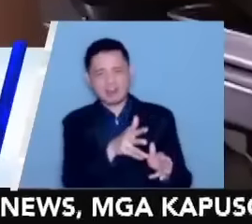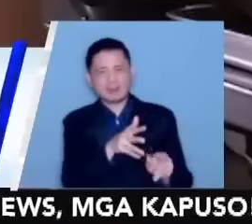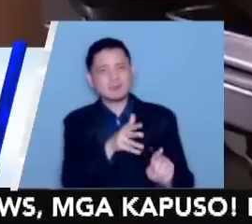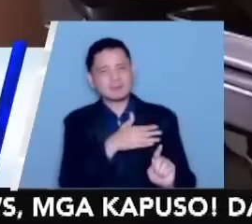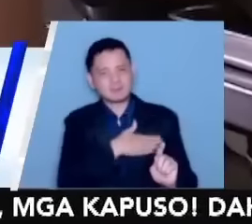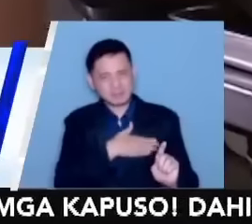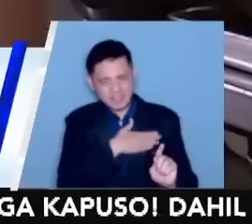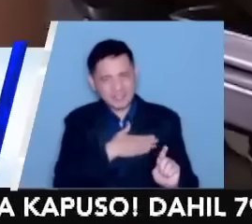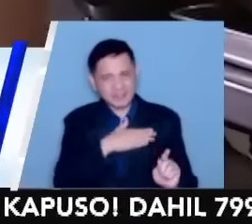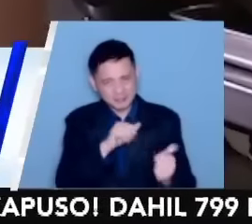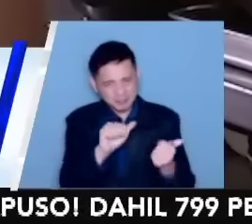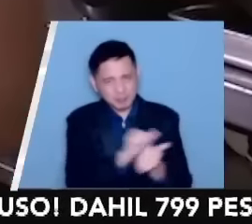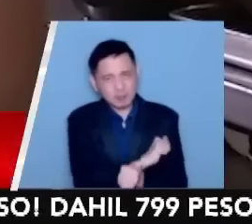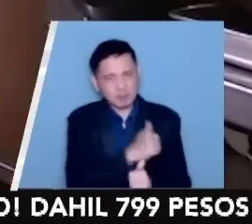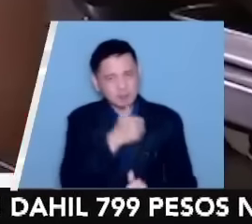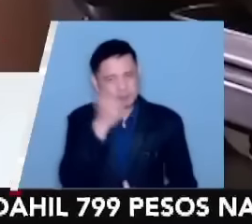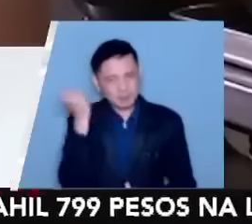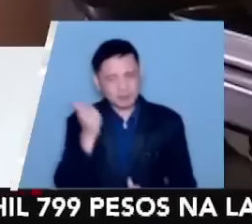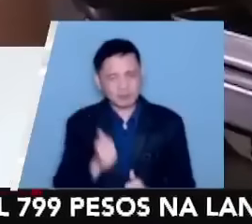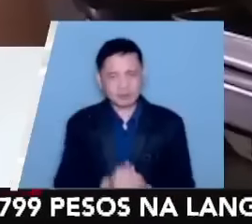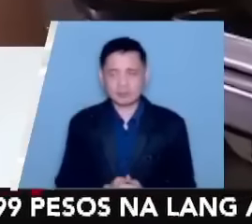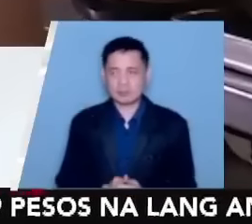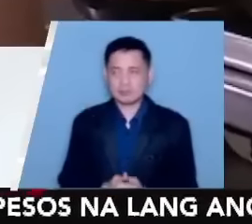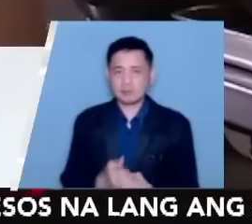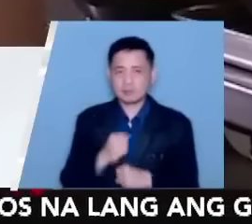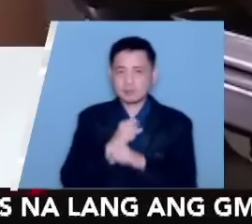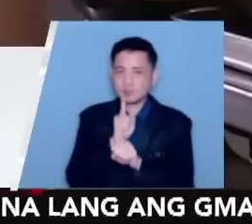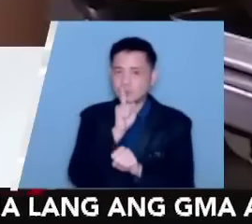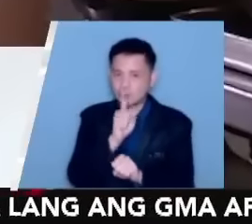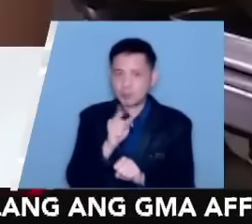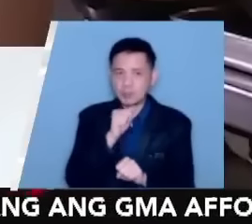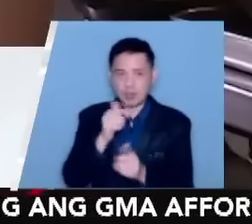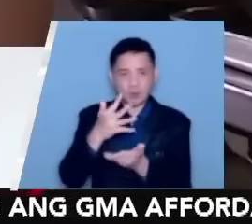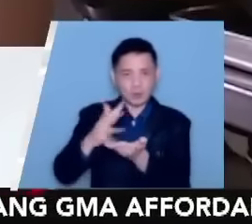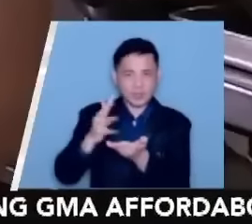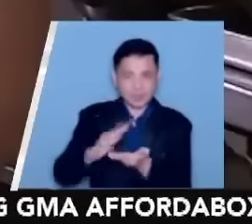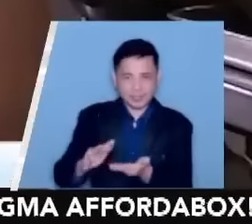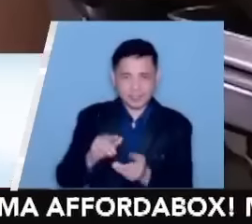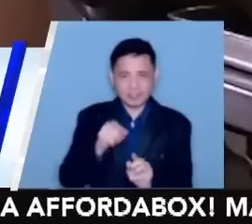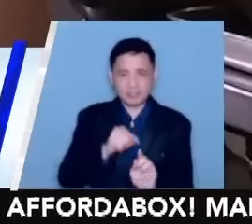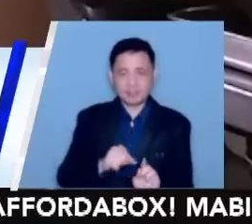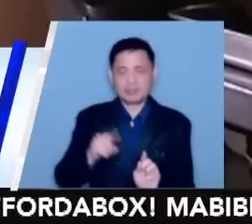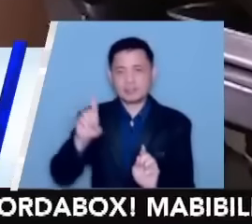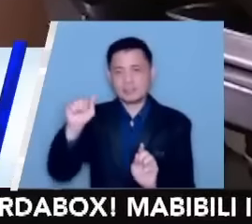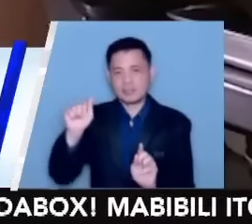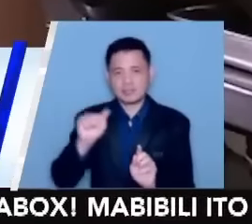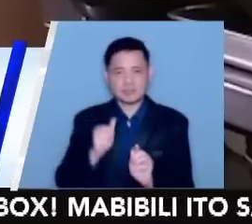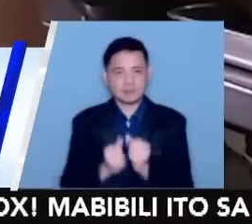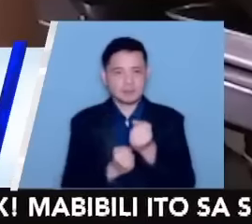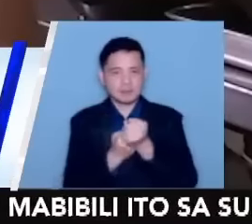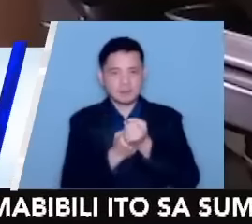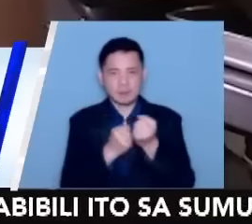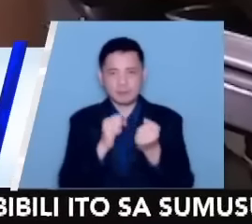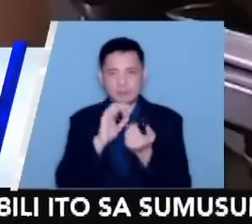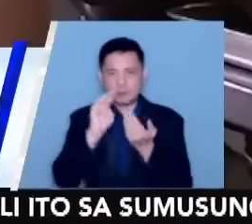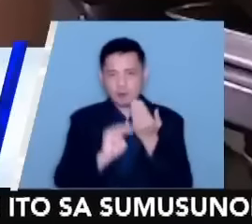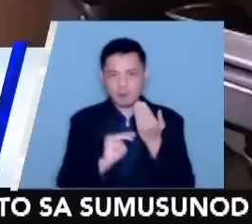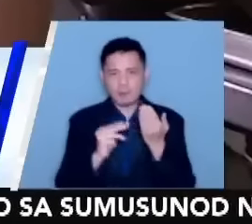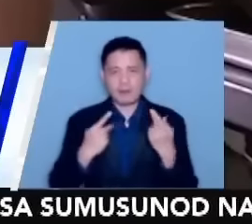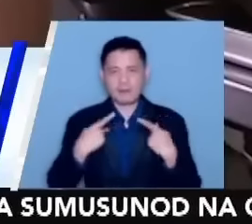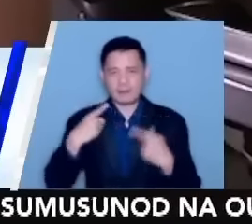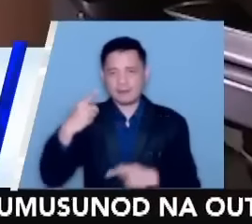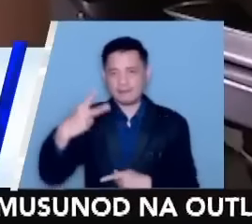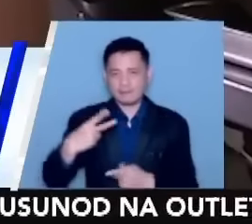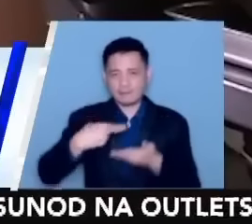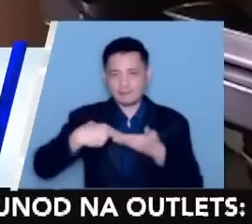Para maiwasan ang food wastage, sinusuportahan ng Department of Agriculture ang programang magkaroon ng half rice na serving sa mga